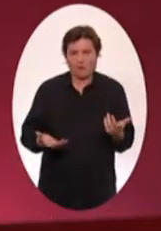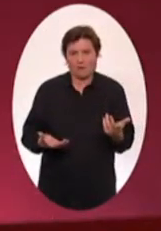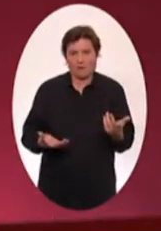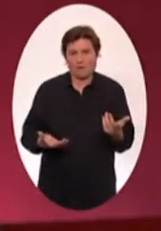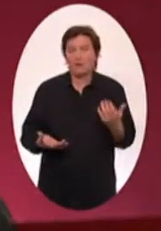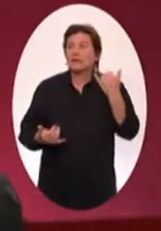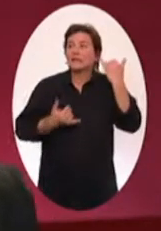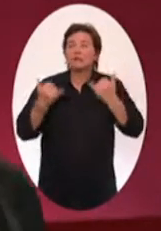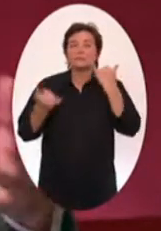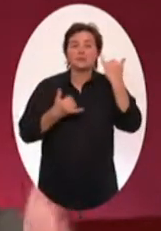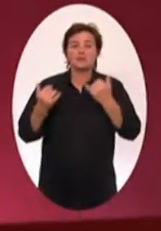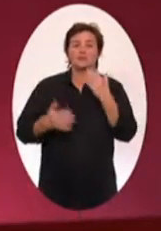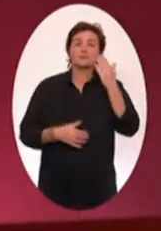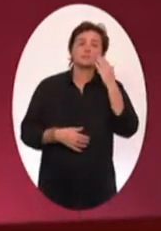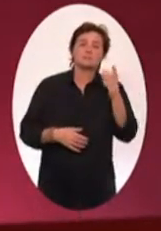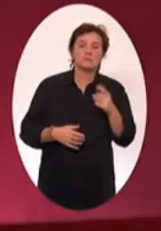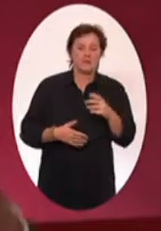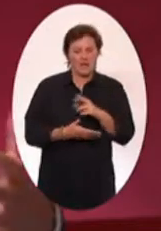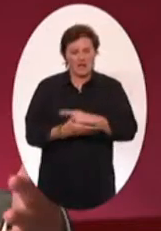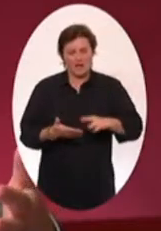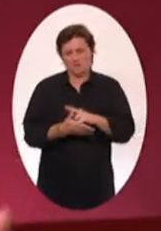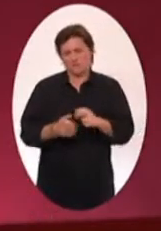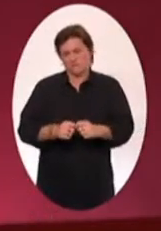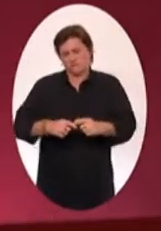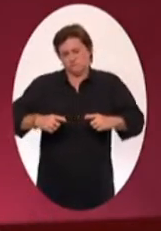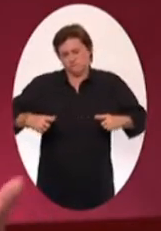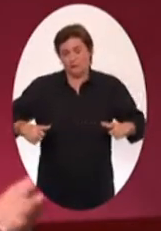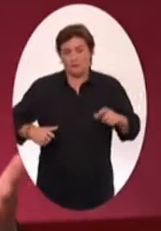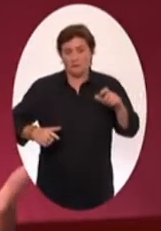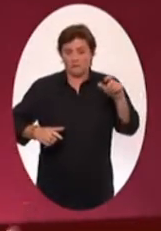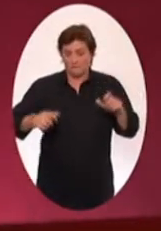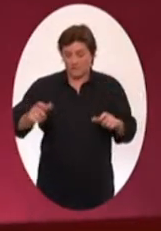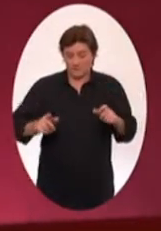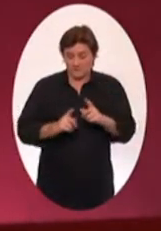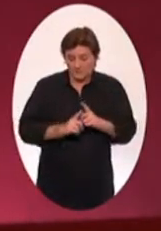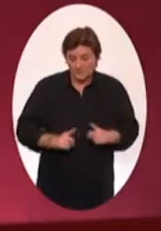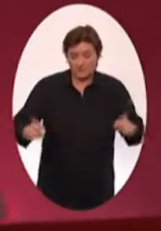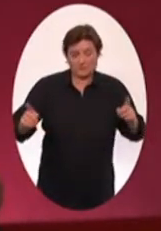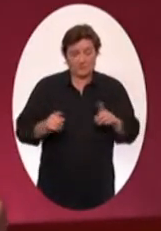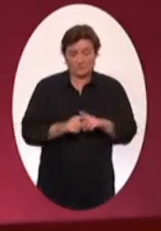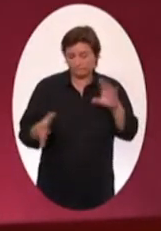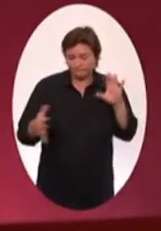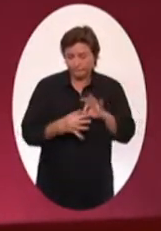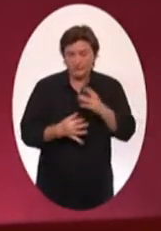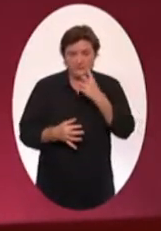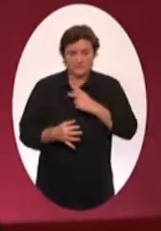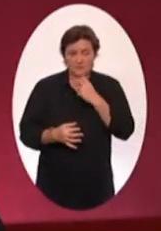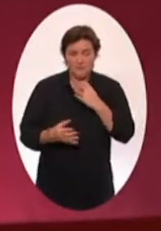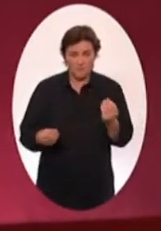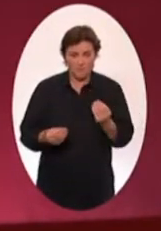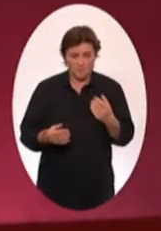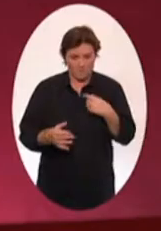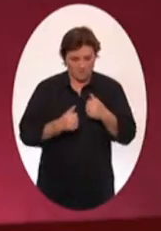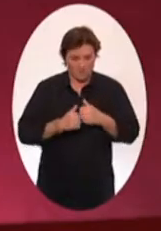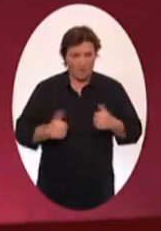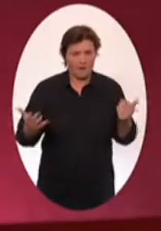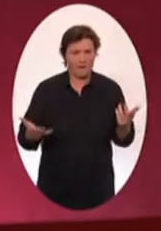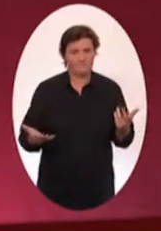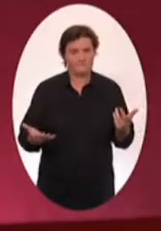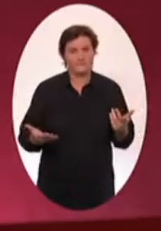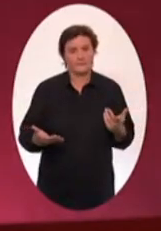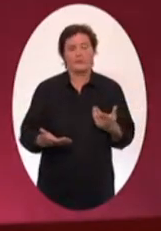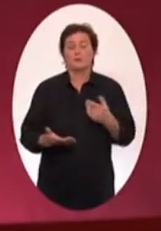quand vous faites de très grandes régions, vous éloignez encore cette institution des électeurs. J'ai dit effectivement, et je le confirme,